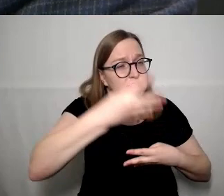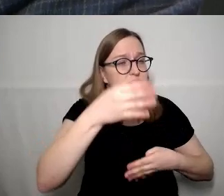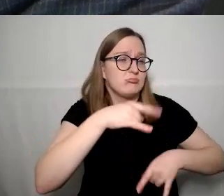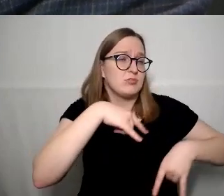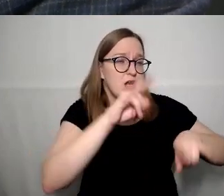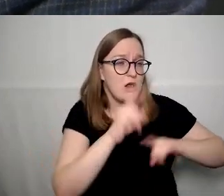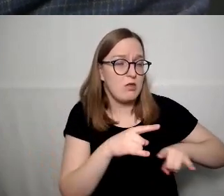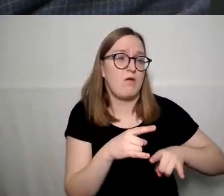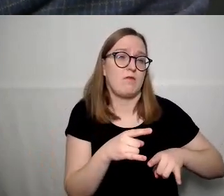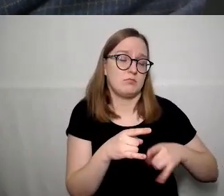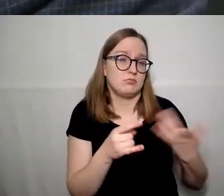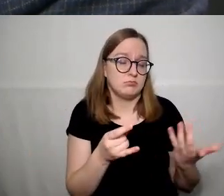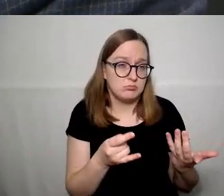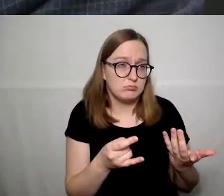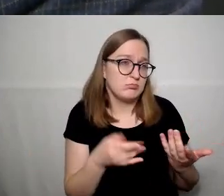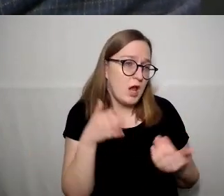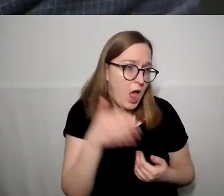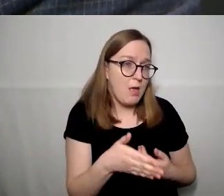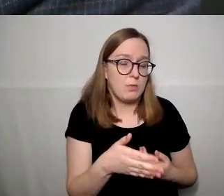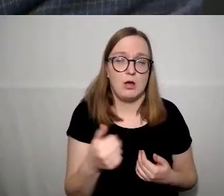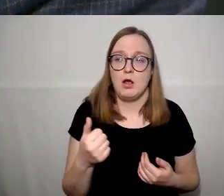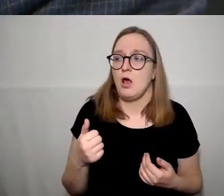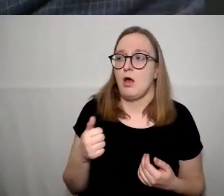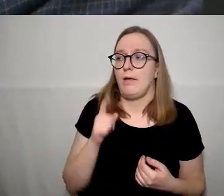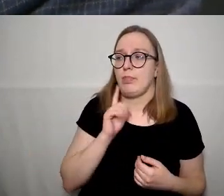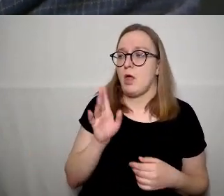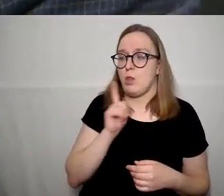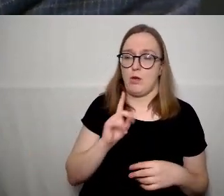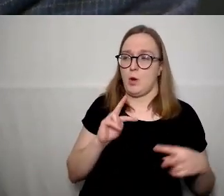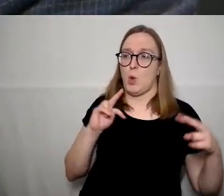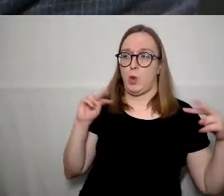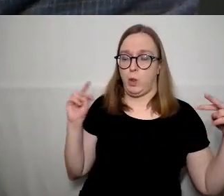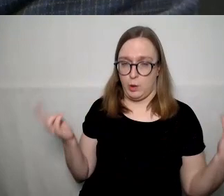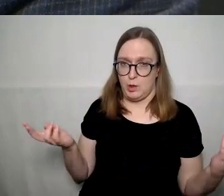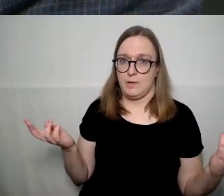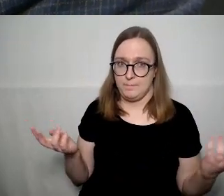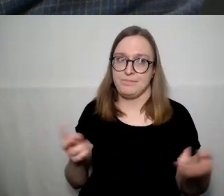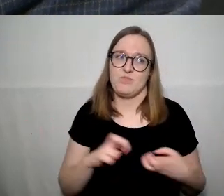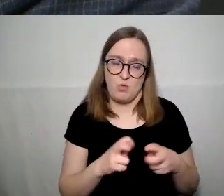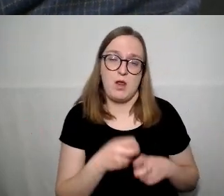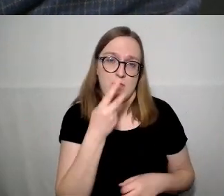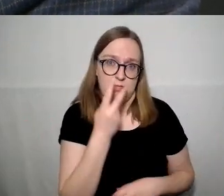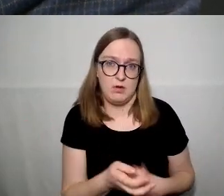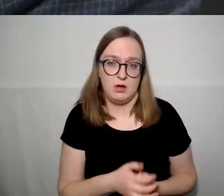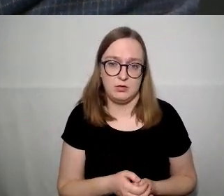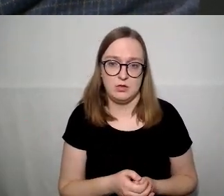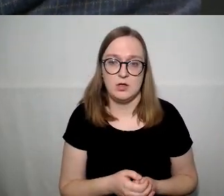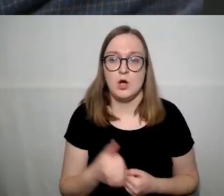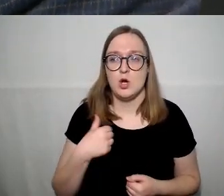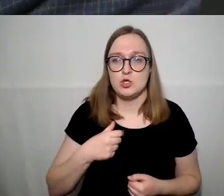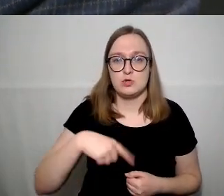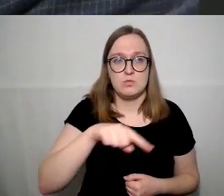prisimti renovacijos iššūkį ir įsitikinę, kad žmonėms